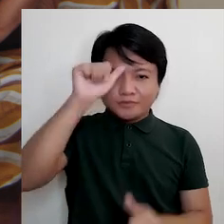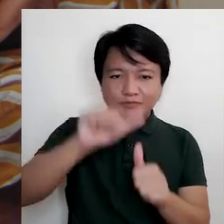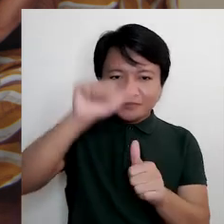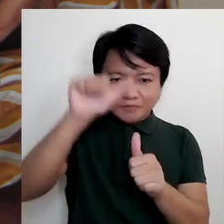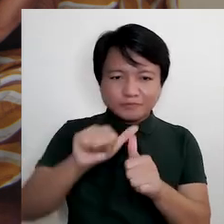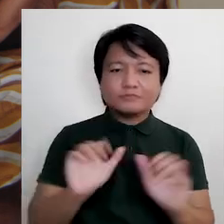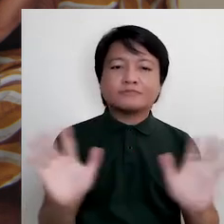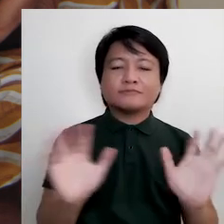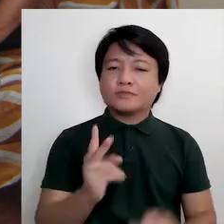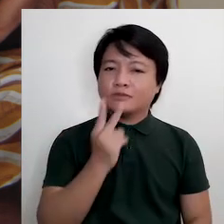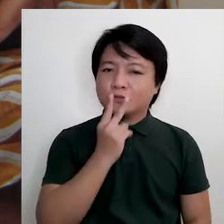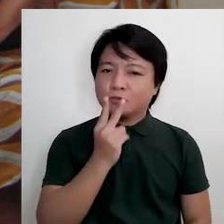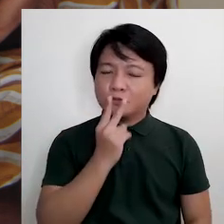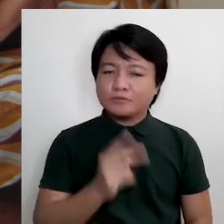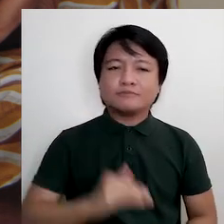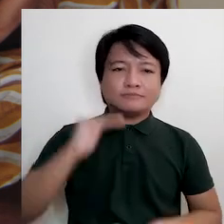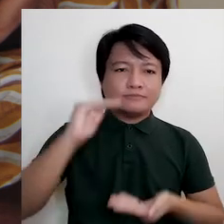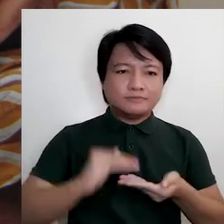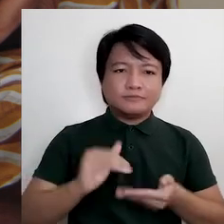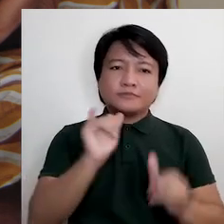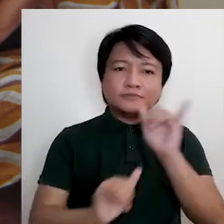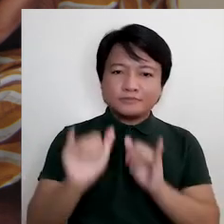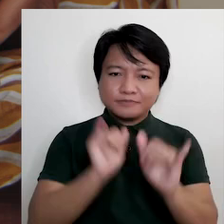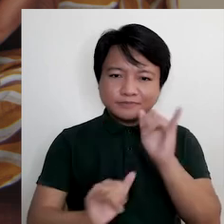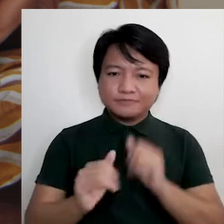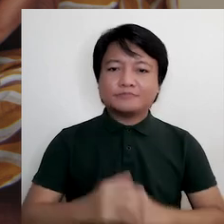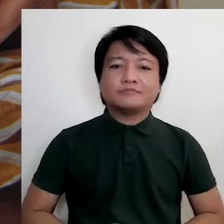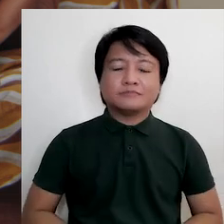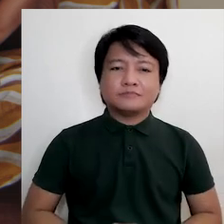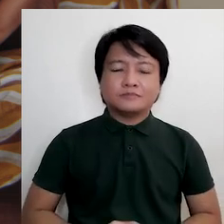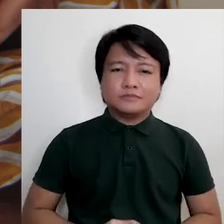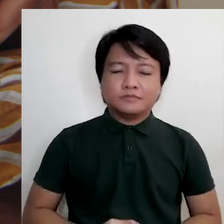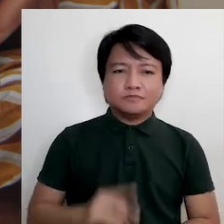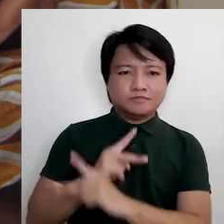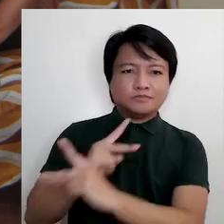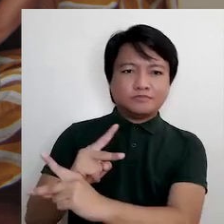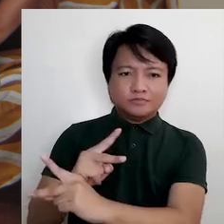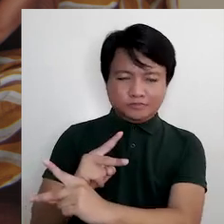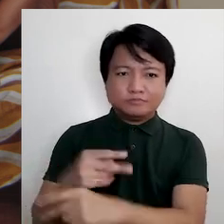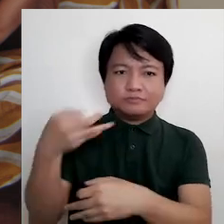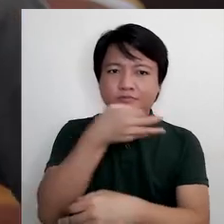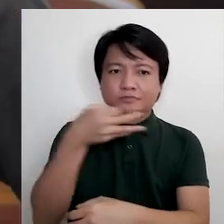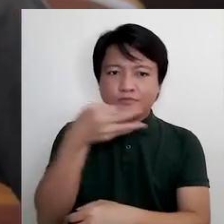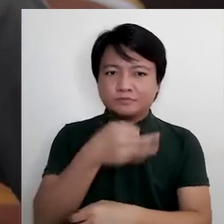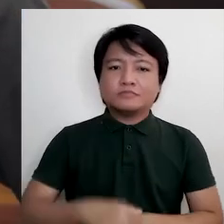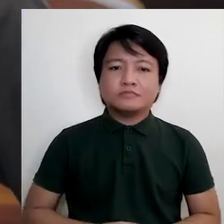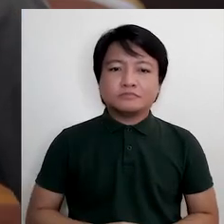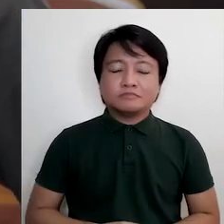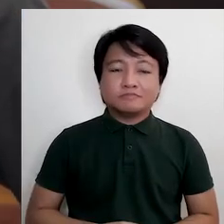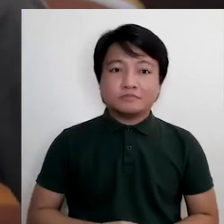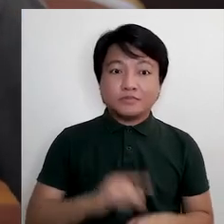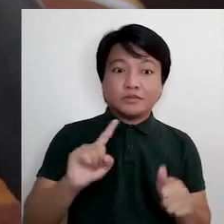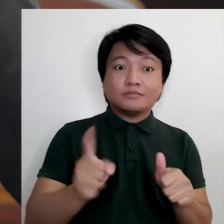tandaan, huwag manigarilyo, bawasan ang pag-inom ng alak, iwasan ang pinagbabawal na gamot. Mukha